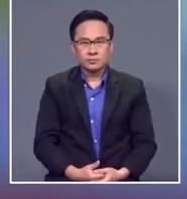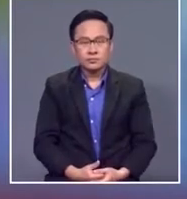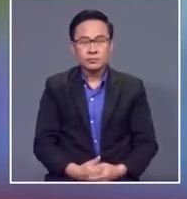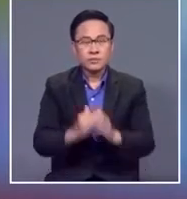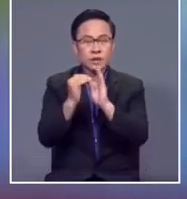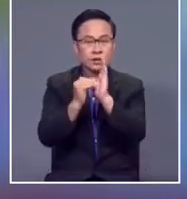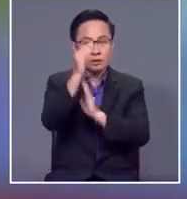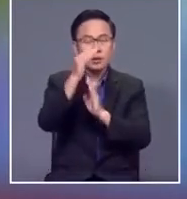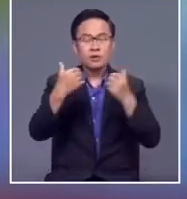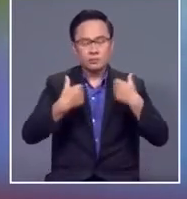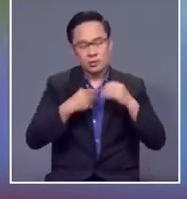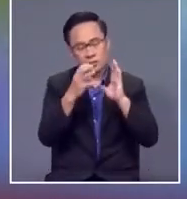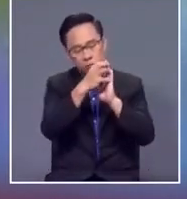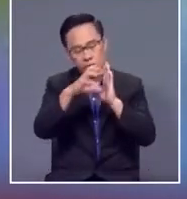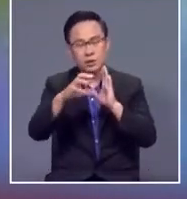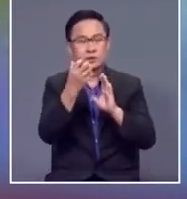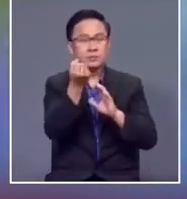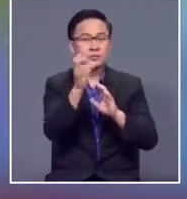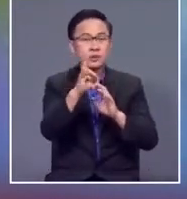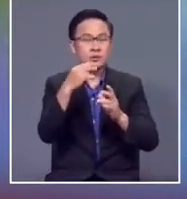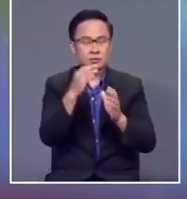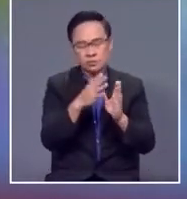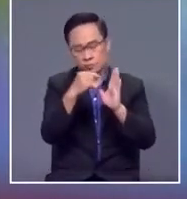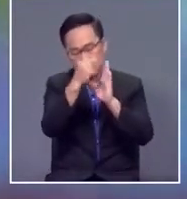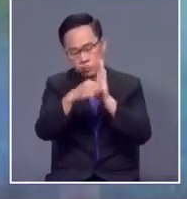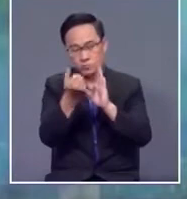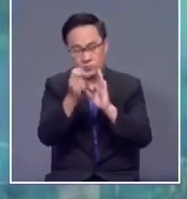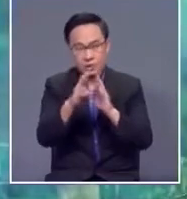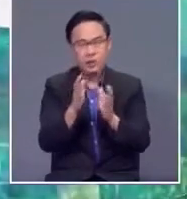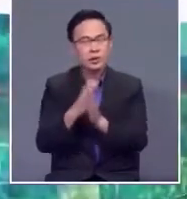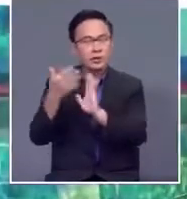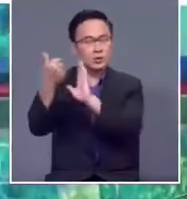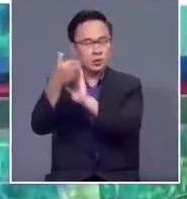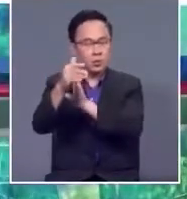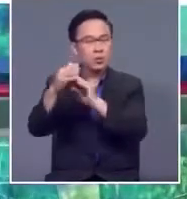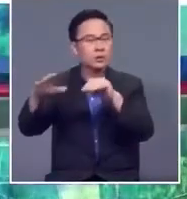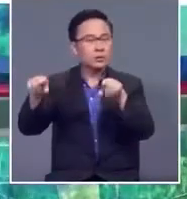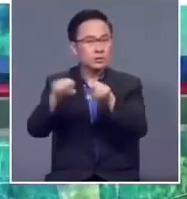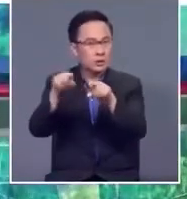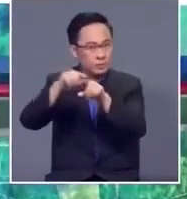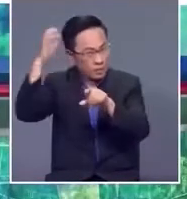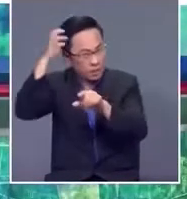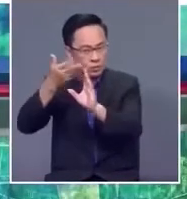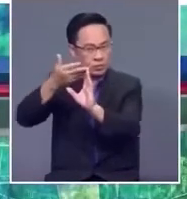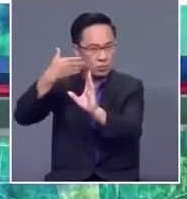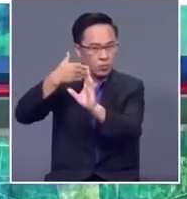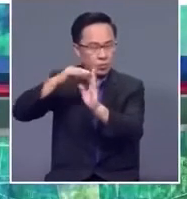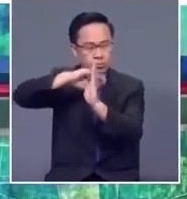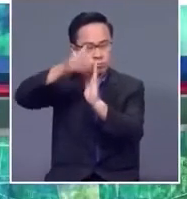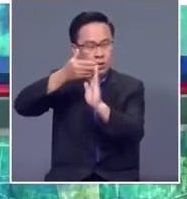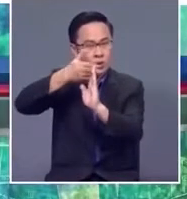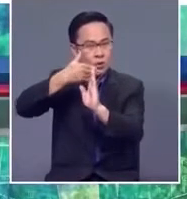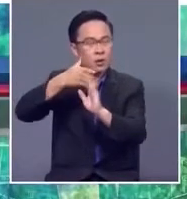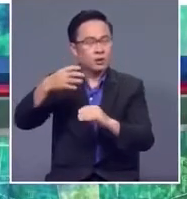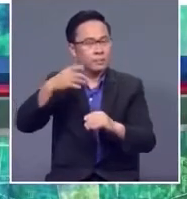เหนือประกอบไปด้วย17จังหวัดมีอาณาเขตติดต่อกับสปป.ลาวทางด้านตะวันออกและด้านเหนือส่วนด้านตะวันตกติดต่อกับประเทศเมียนม